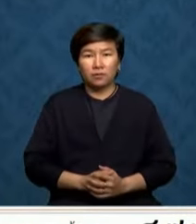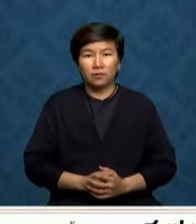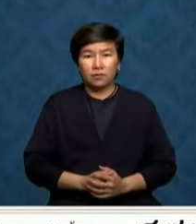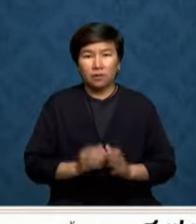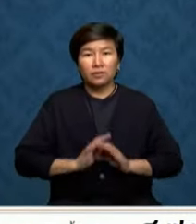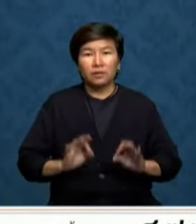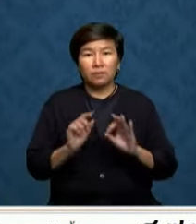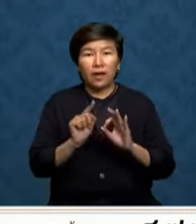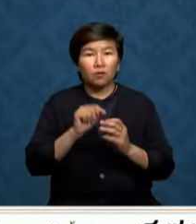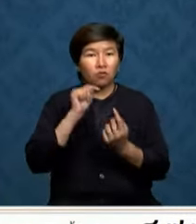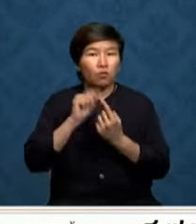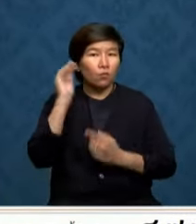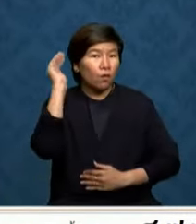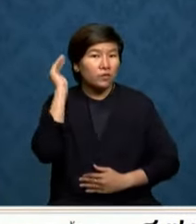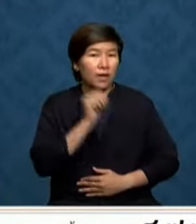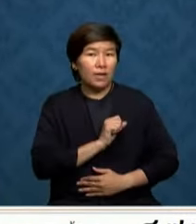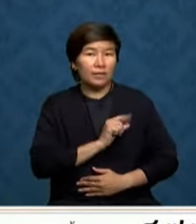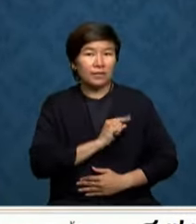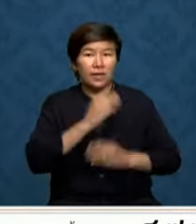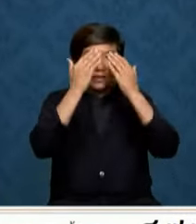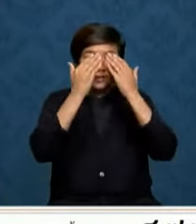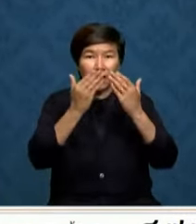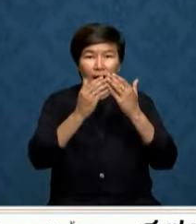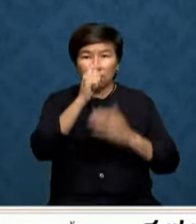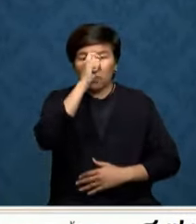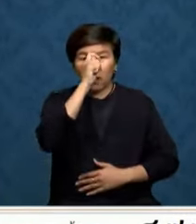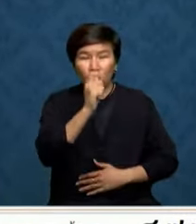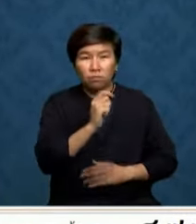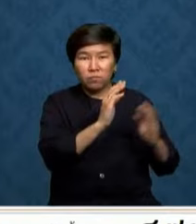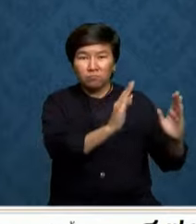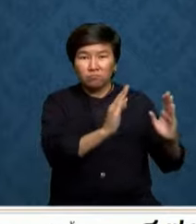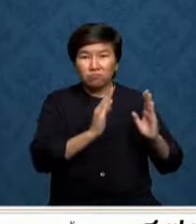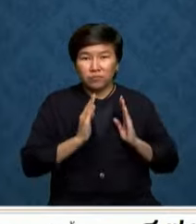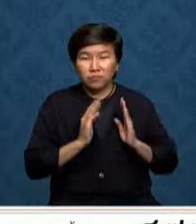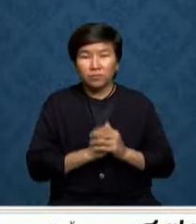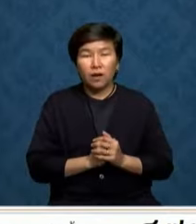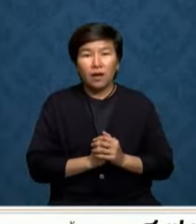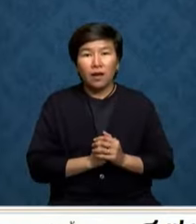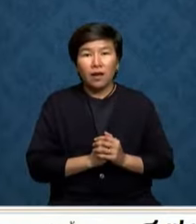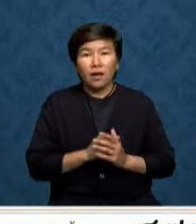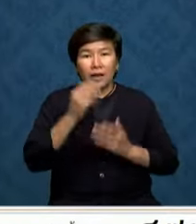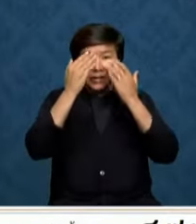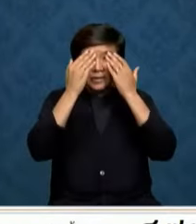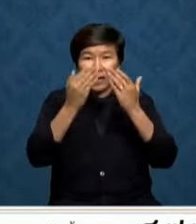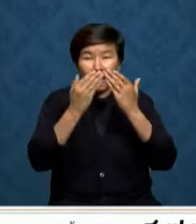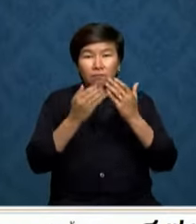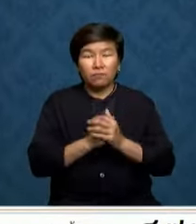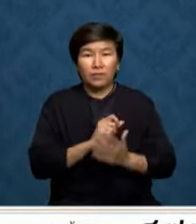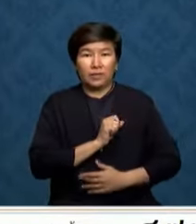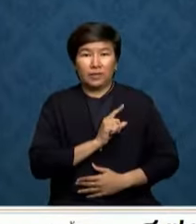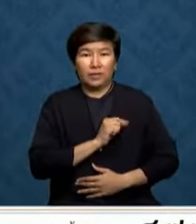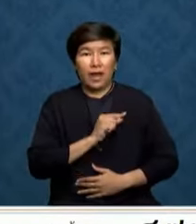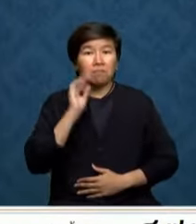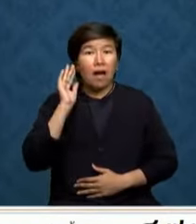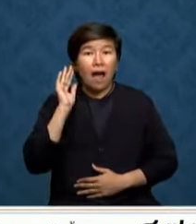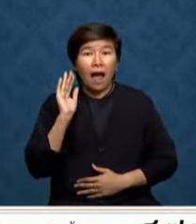หลักการความเชื่อในหลักศาสนาอิสลามมาโดยตลอดศาสนาอิสลามไม่ได้ห้ามศาสนาความเชื่อของเราไม่